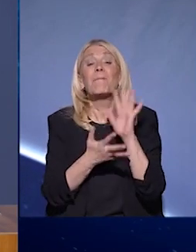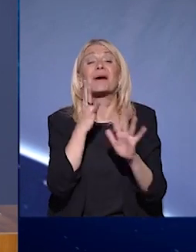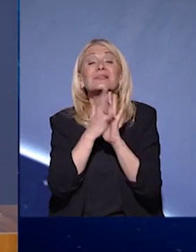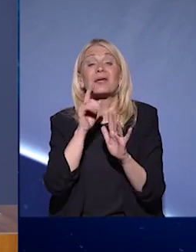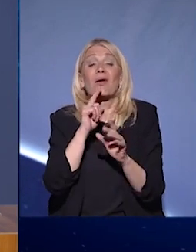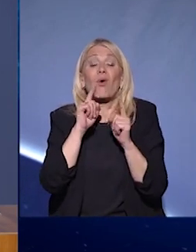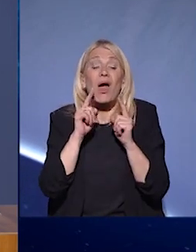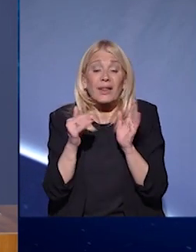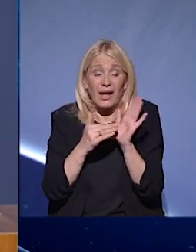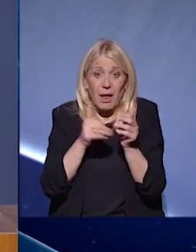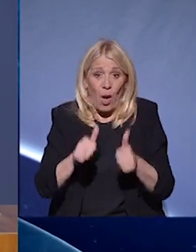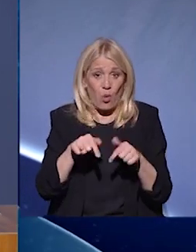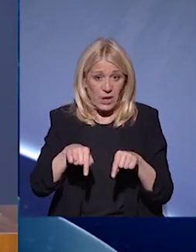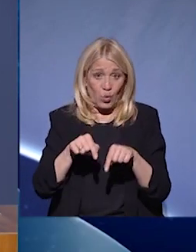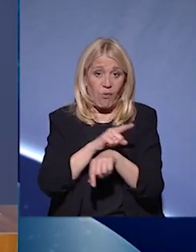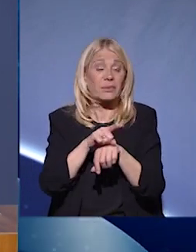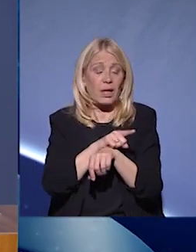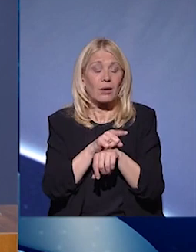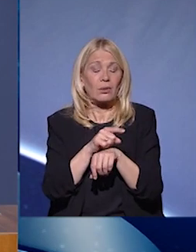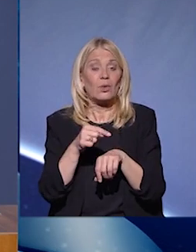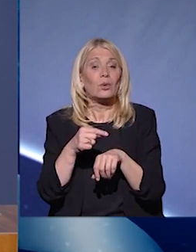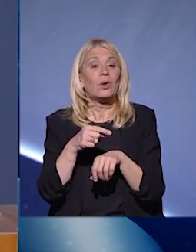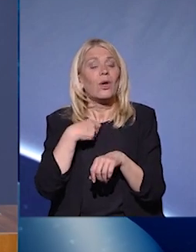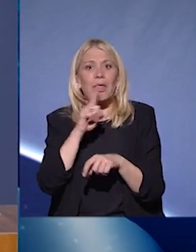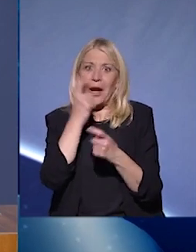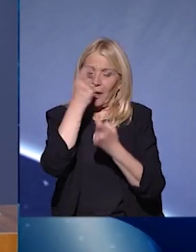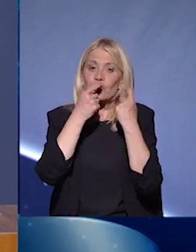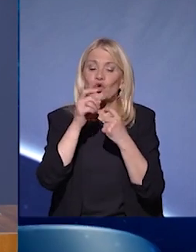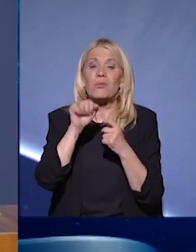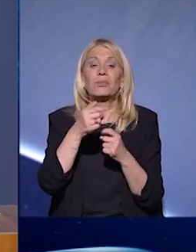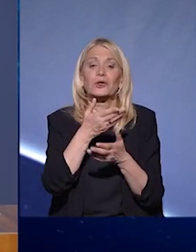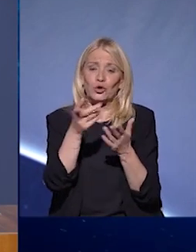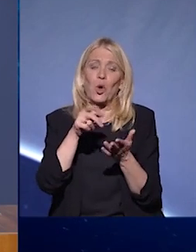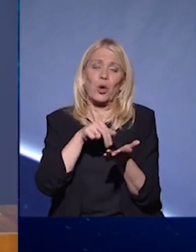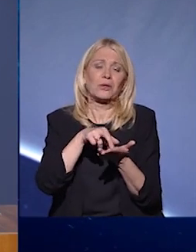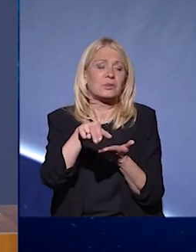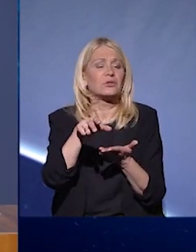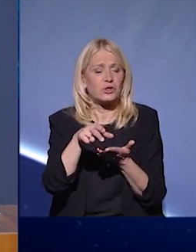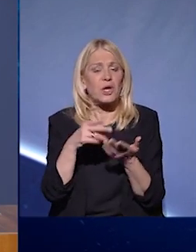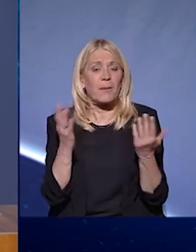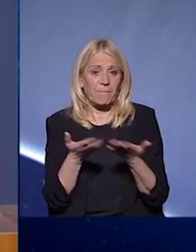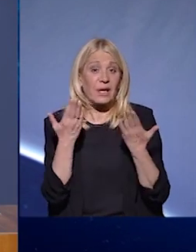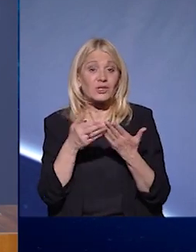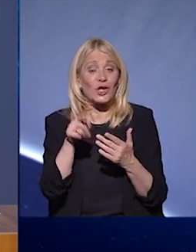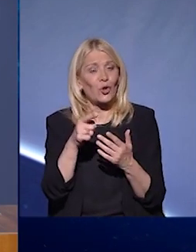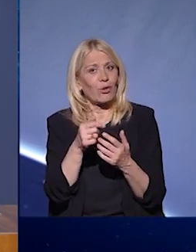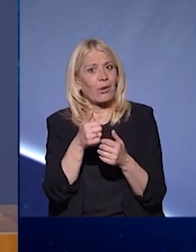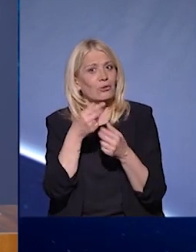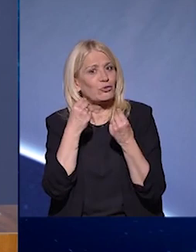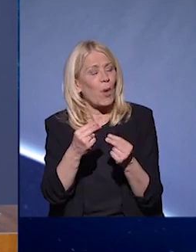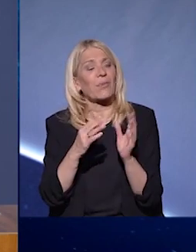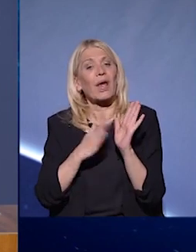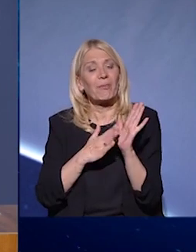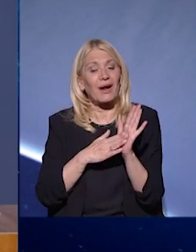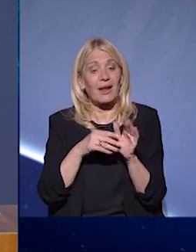koja je neophodna u ovoj situaciji, ali ne sumnjam da će to ići. I ovo je jedinstvena prilika,